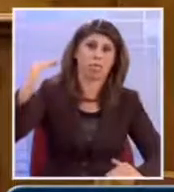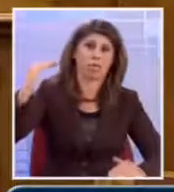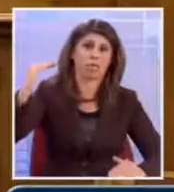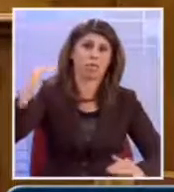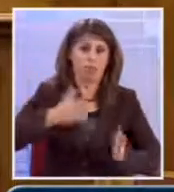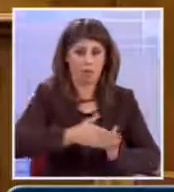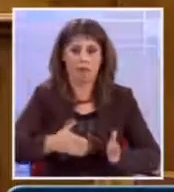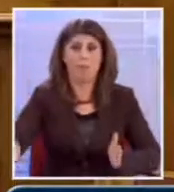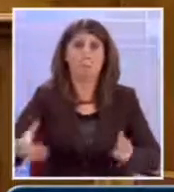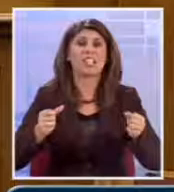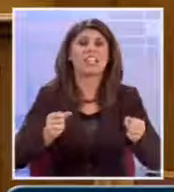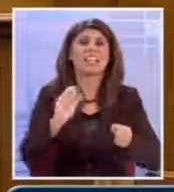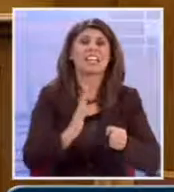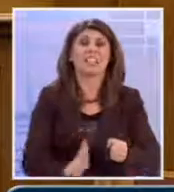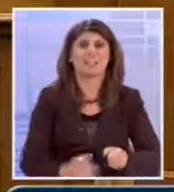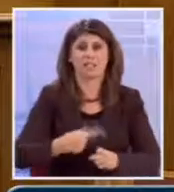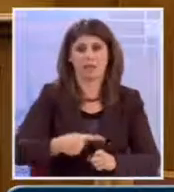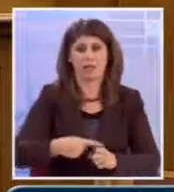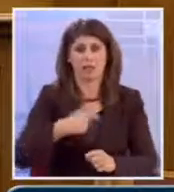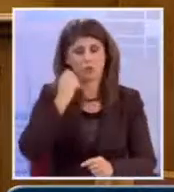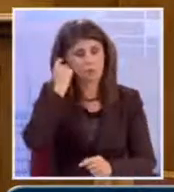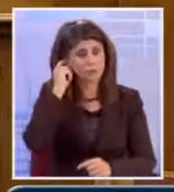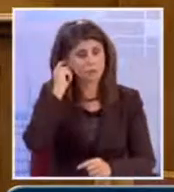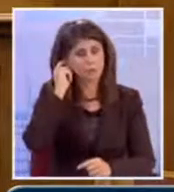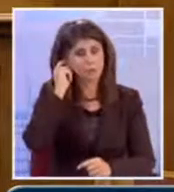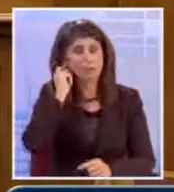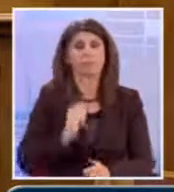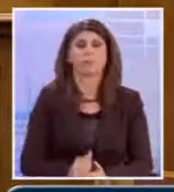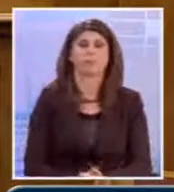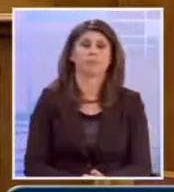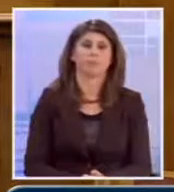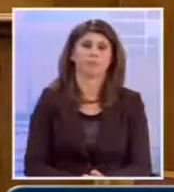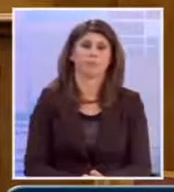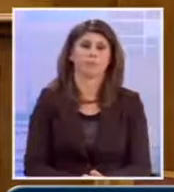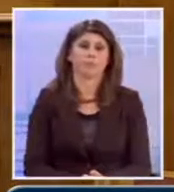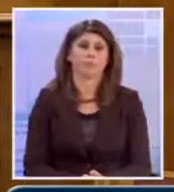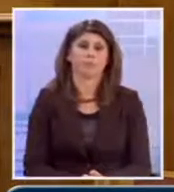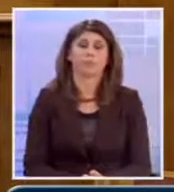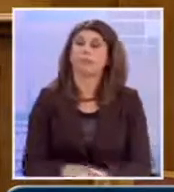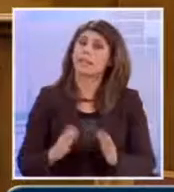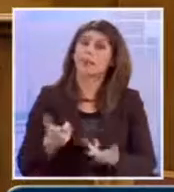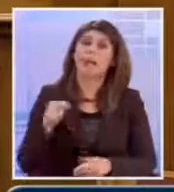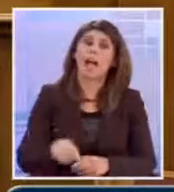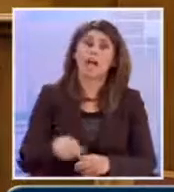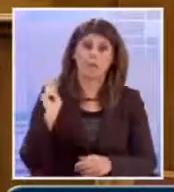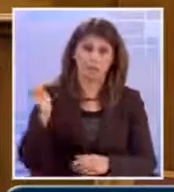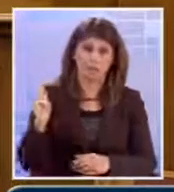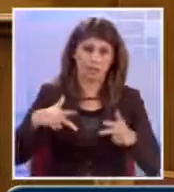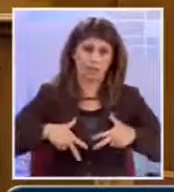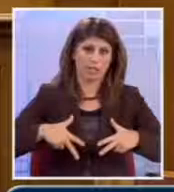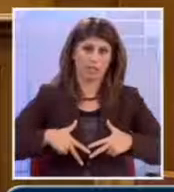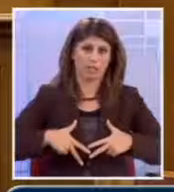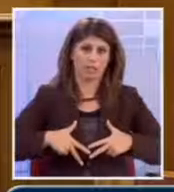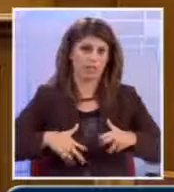περίοδο της κρίσης της χώρας μας. Γιατί έχει αυτή η πολιτική της κυβέρνησης εγκαταλείψει